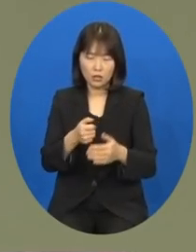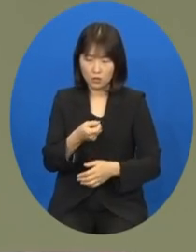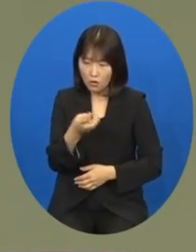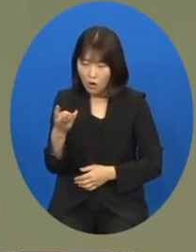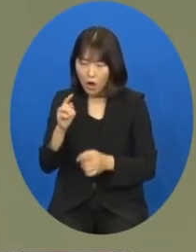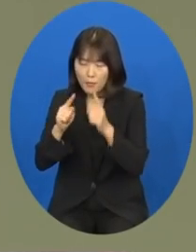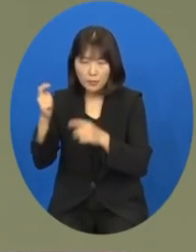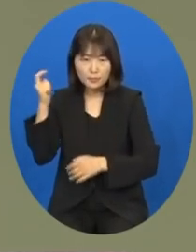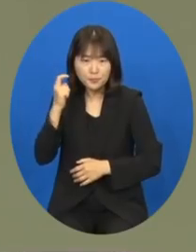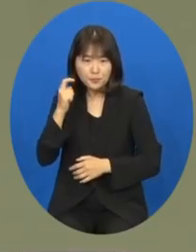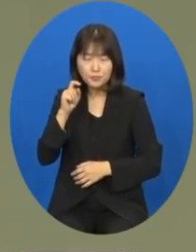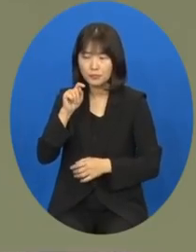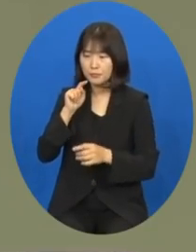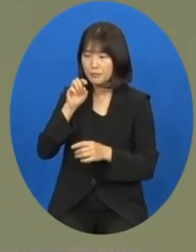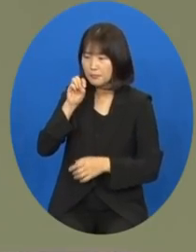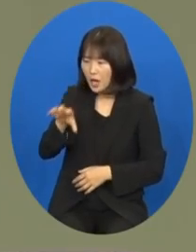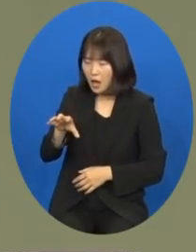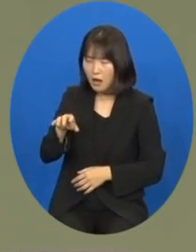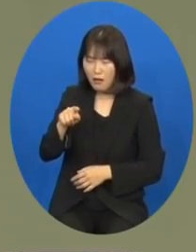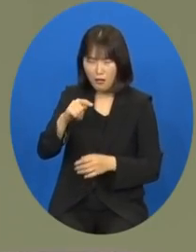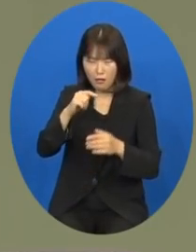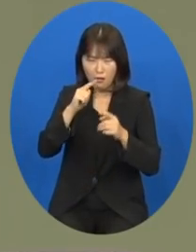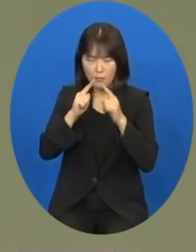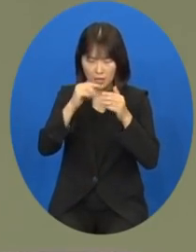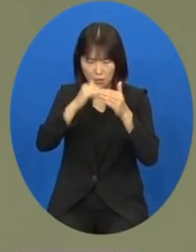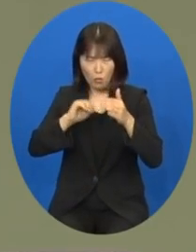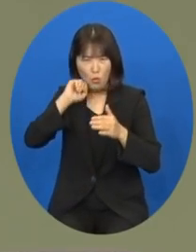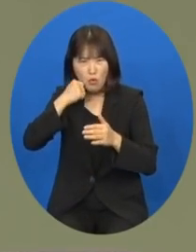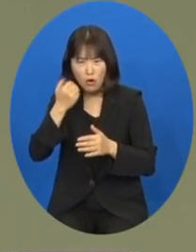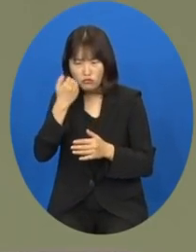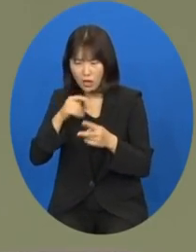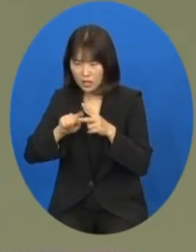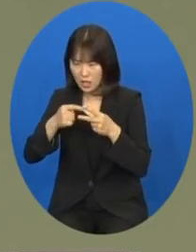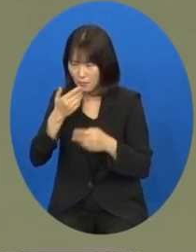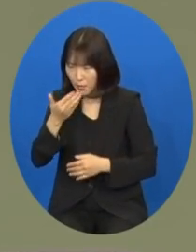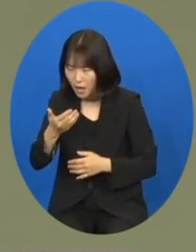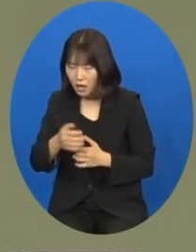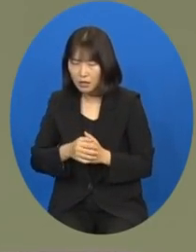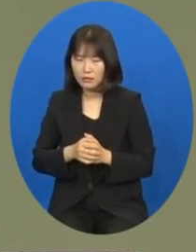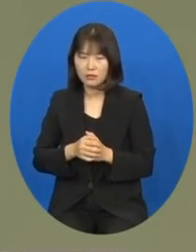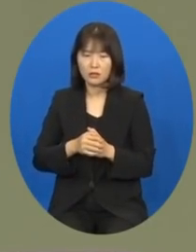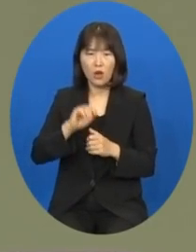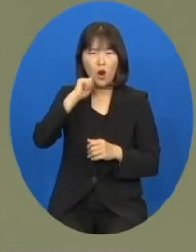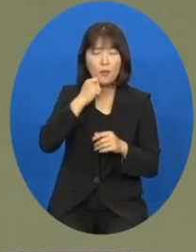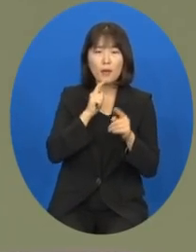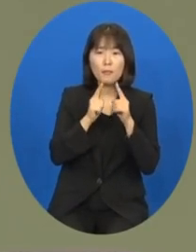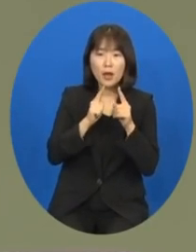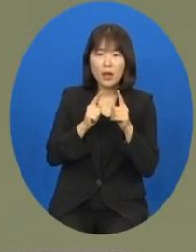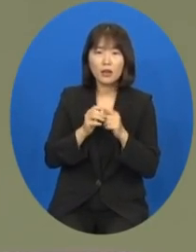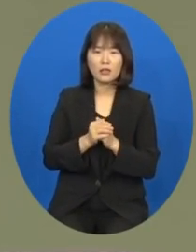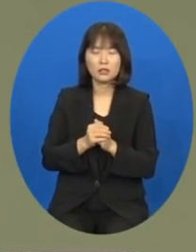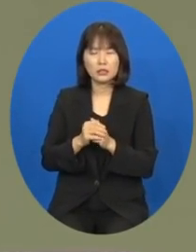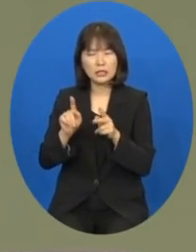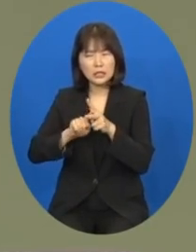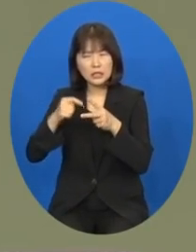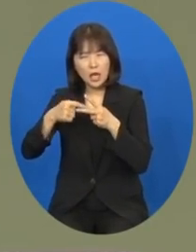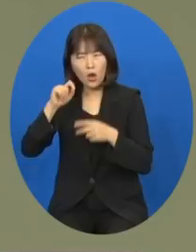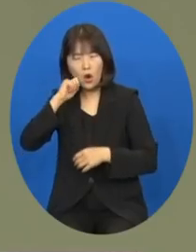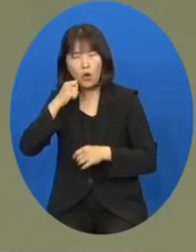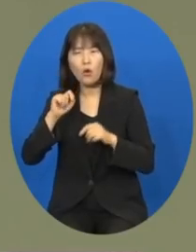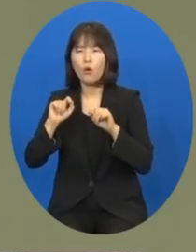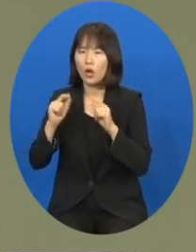말씀이 이렇게 어려우니 누가 알아 들을 수 있겠는가 이 어렵다는 말은 단지 이해하기가 어렵다는 것이 아니라